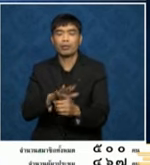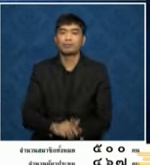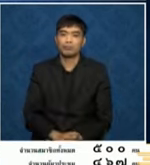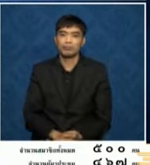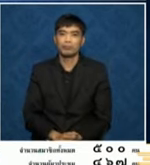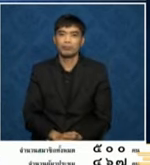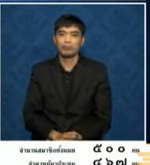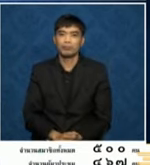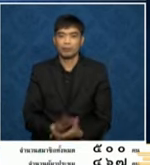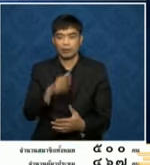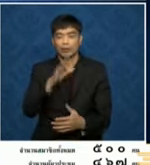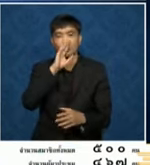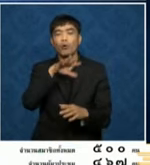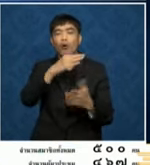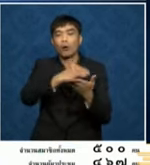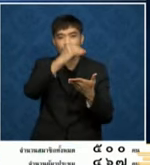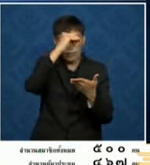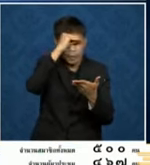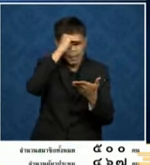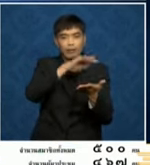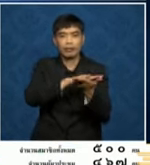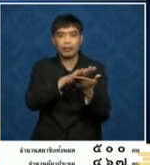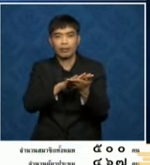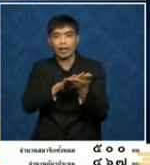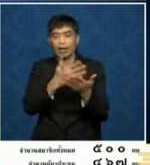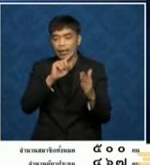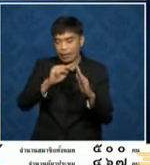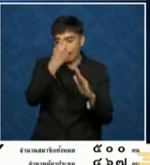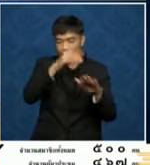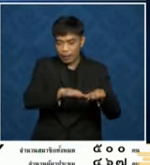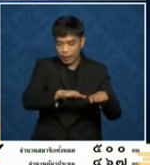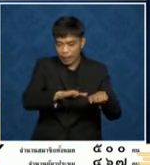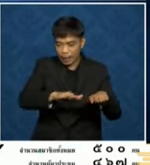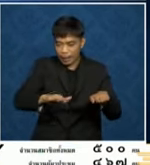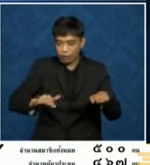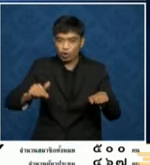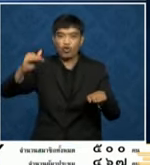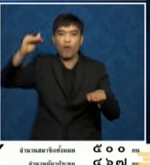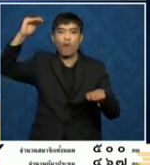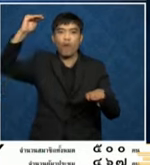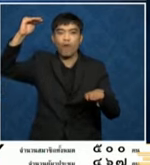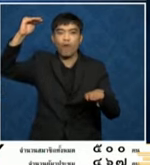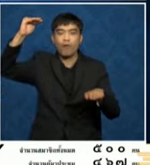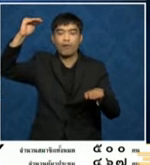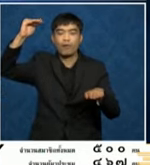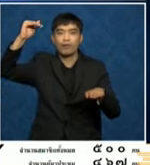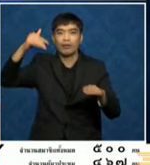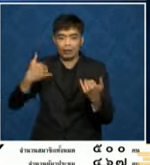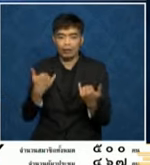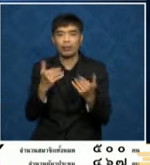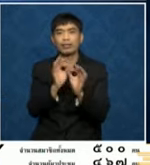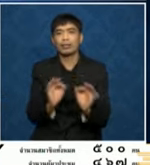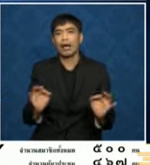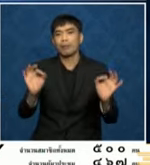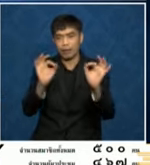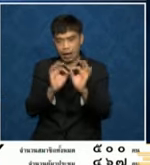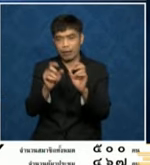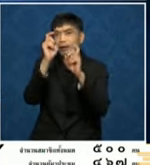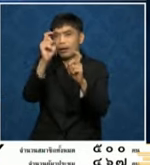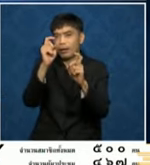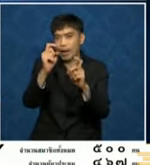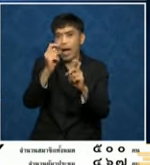านรัฐโดยเฉพาะในสถาบันการศึกษาในโรงเรียนไล่ตั้งแต่เด็กเล็กจนถึงเด็กโตค่ะท่านประธานเรื่องนี้นะคะเป็นเรื่องที่อันตรายและการเข้ามาพัฒ